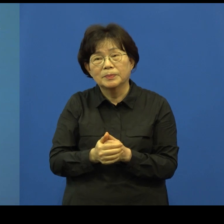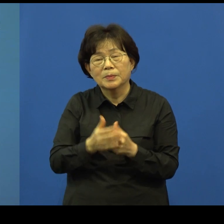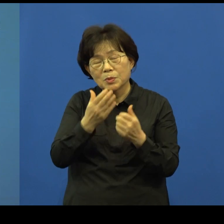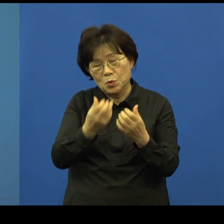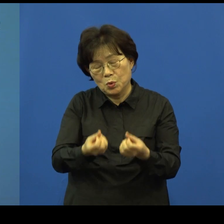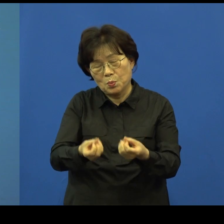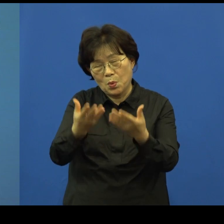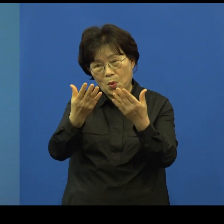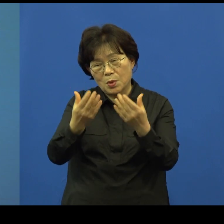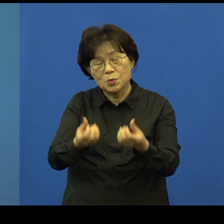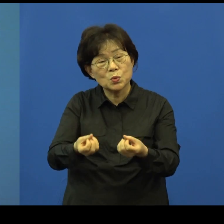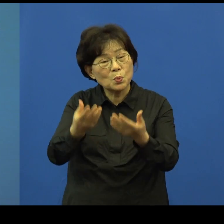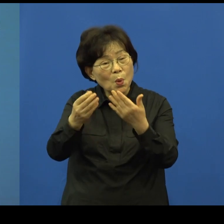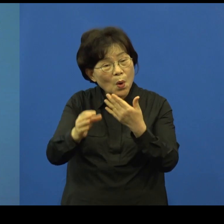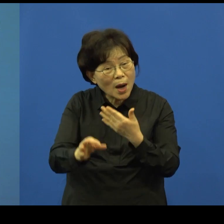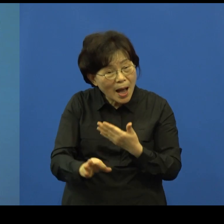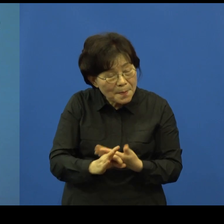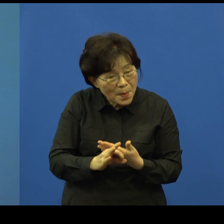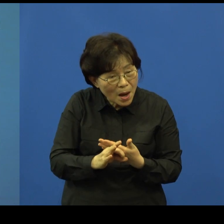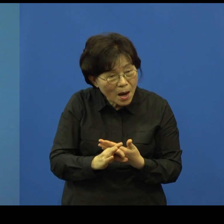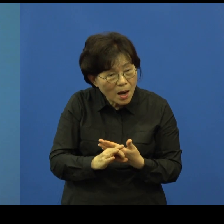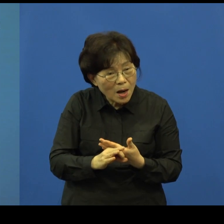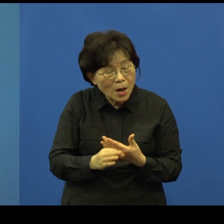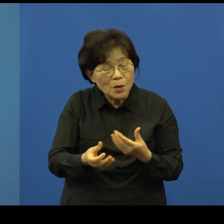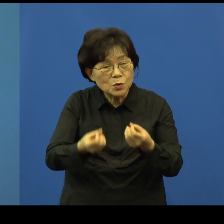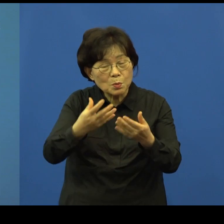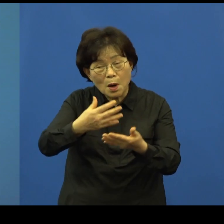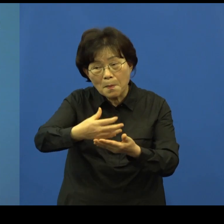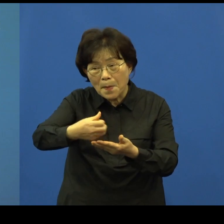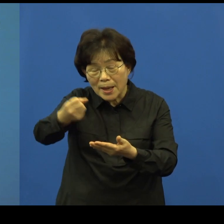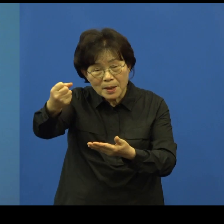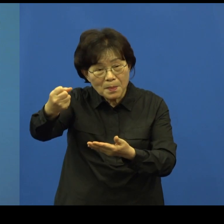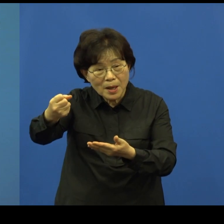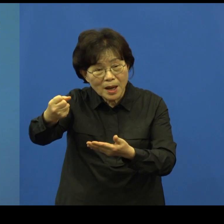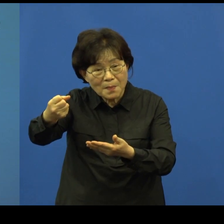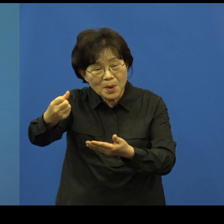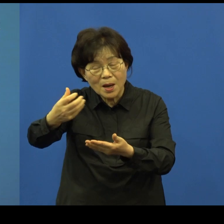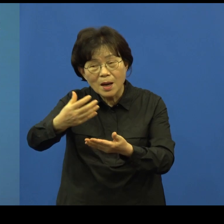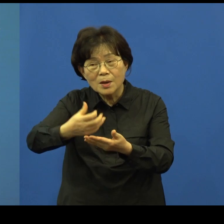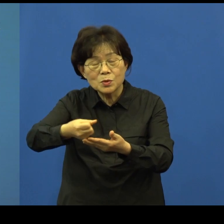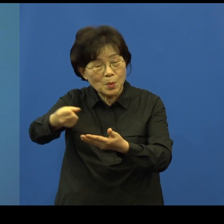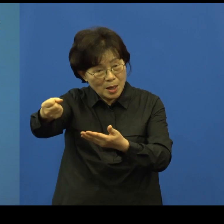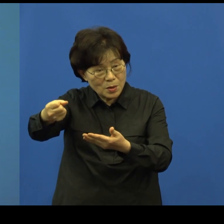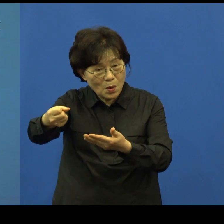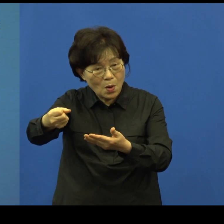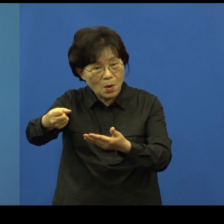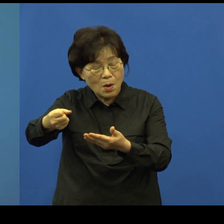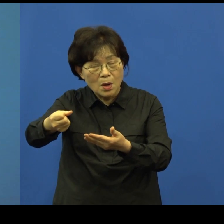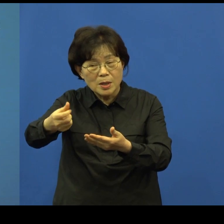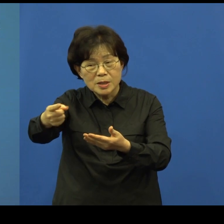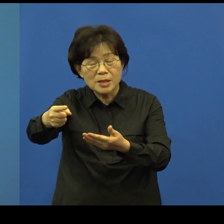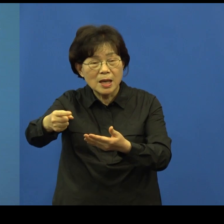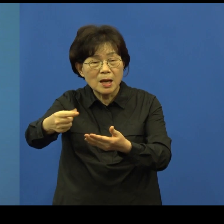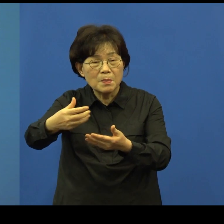축복을 하라고요. 축복을 하면 그 축복을 받을 만하면 그분에게 가고 안 받을 만하면 나에게 또 오는